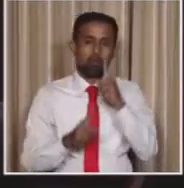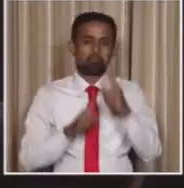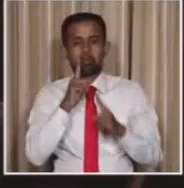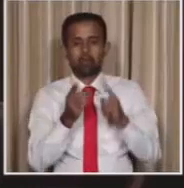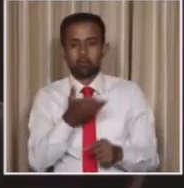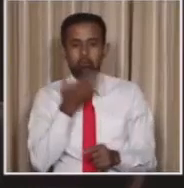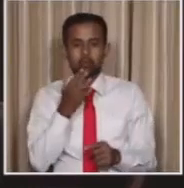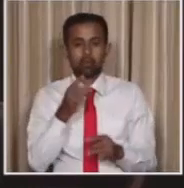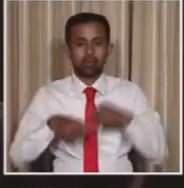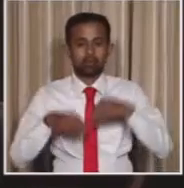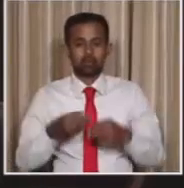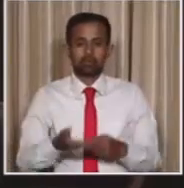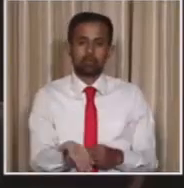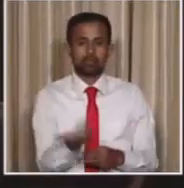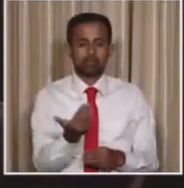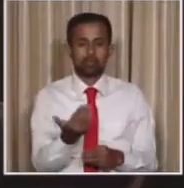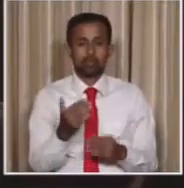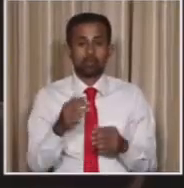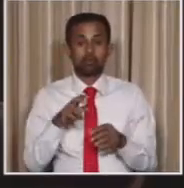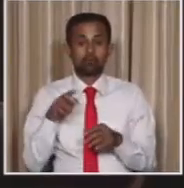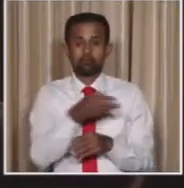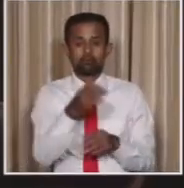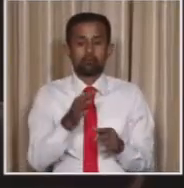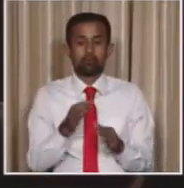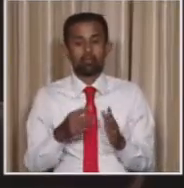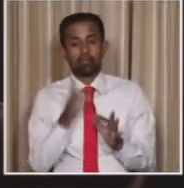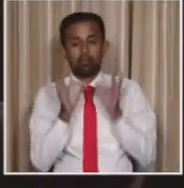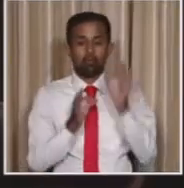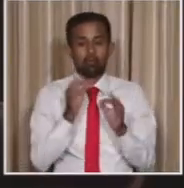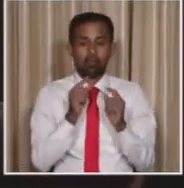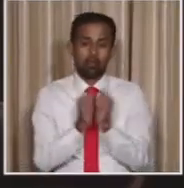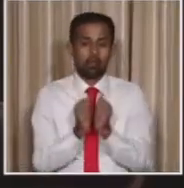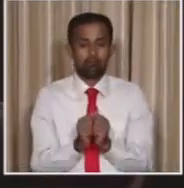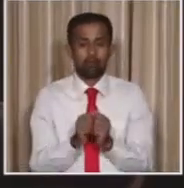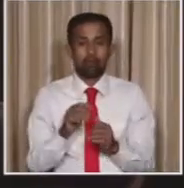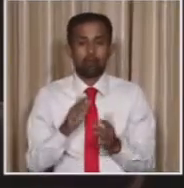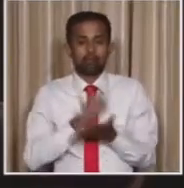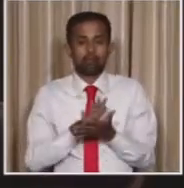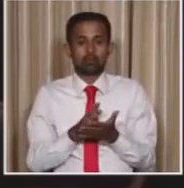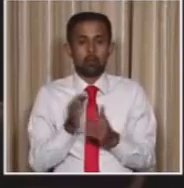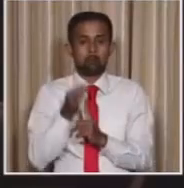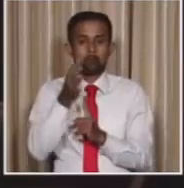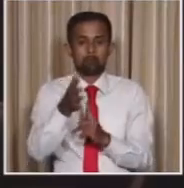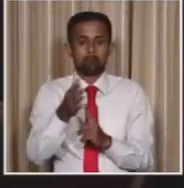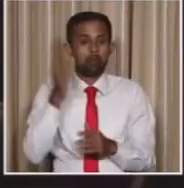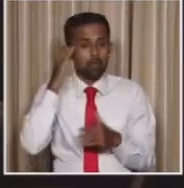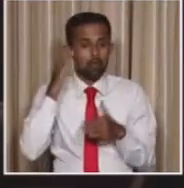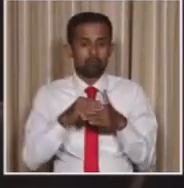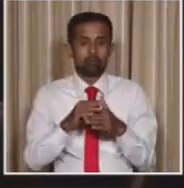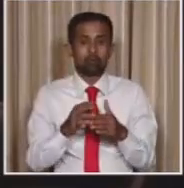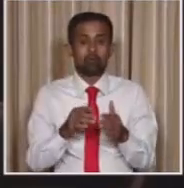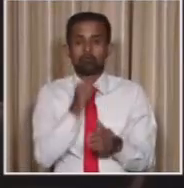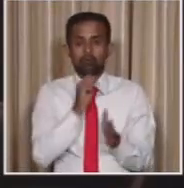කියනවා චන්ද කාලේට ගිහිල්ලා හැබැයි ගැලරි චූන් කරලා වැඩක් නැහැ ගැලරියේ ඉන්න අය සතුටුයි ප්‍රේමදාස මහත්තයාගේ නෝනාගේ පෙන්ෂන් එක